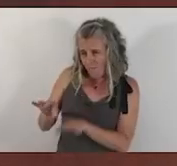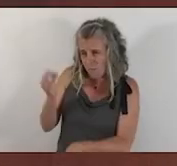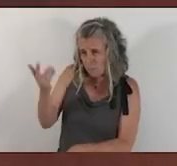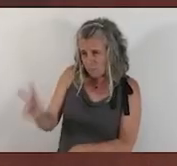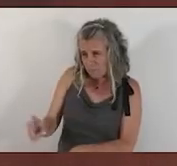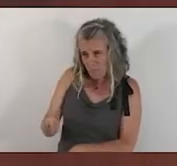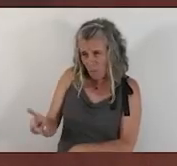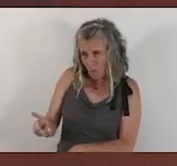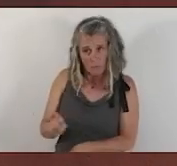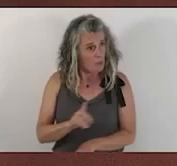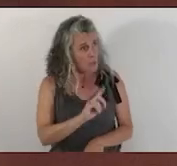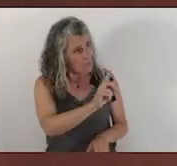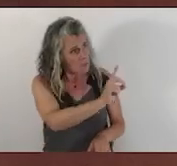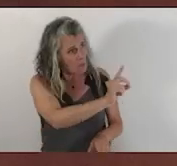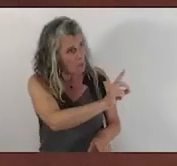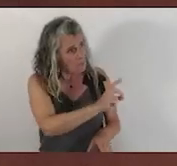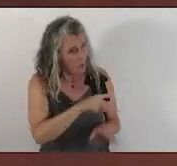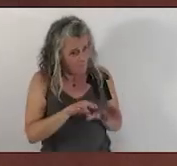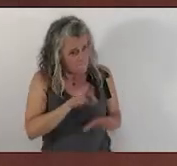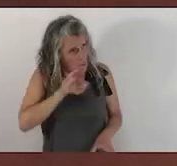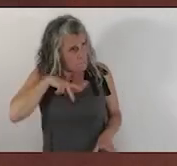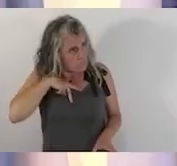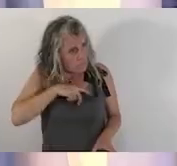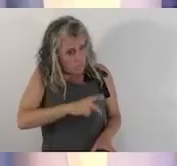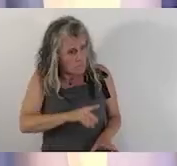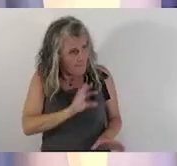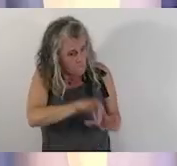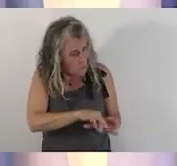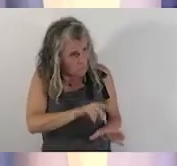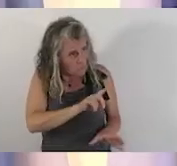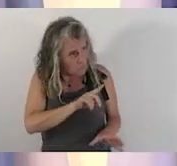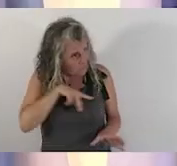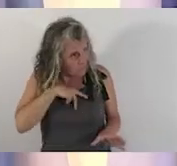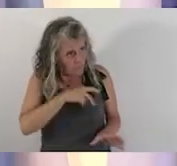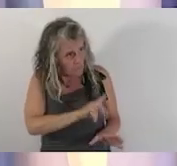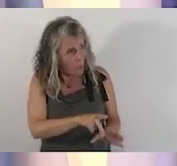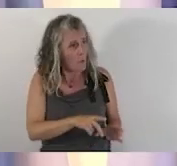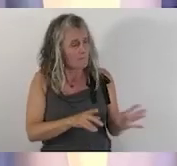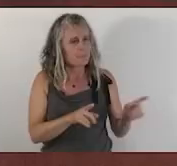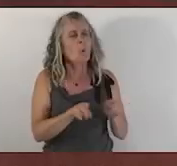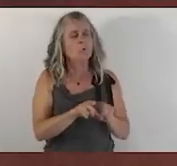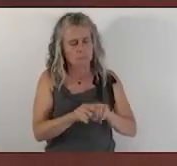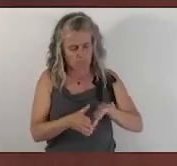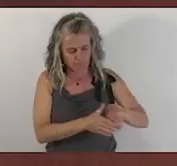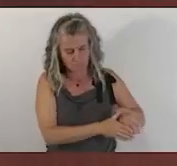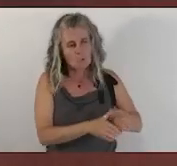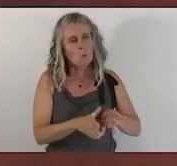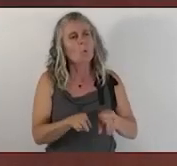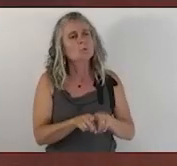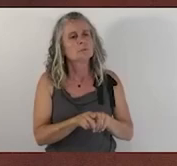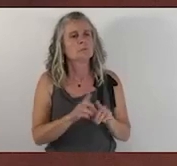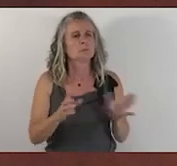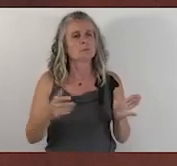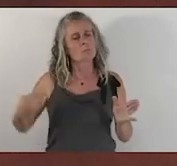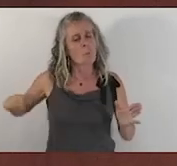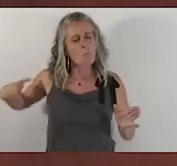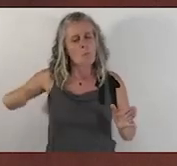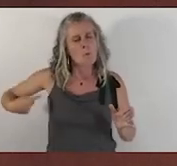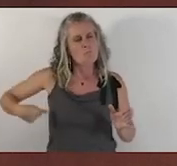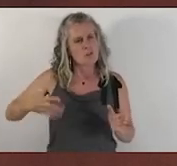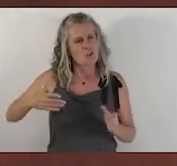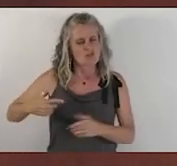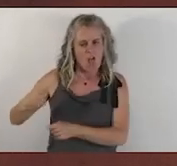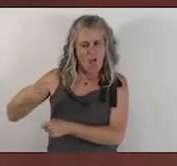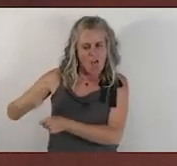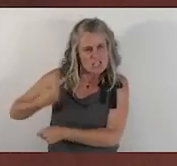vous. Non, vous vérifierez, vous verrez. Très bien. Ensuite, je m'excuse. Je voudrais également signaler qu'à plusieurs reprises, j'ai été agressée et